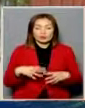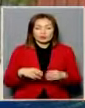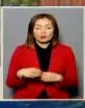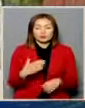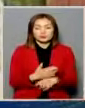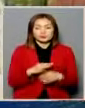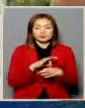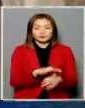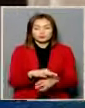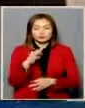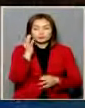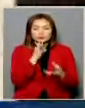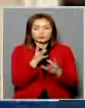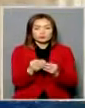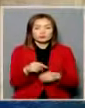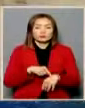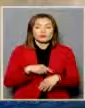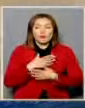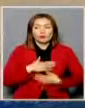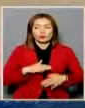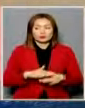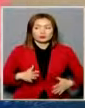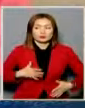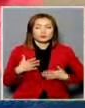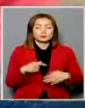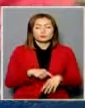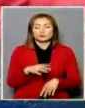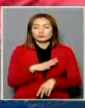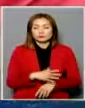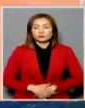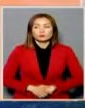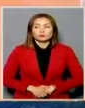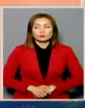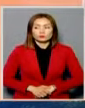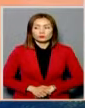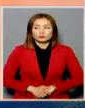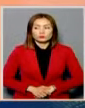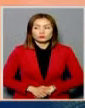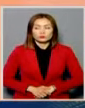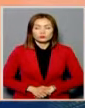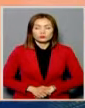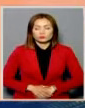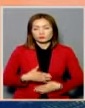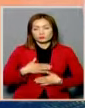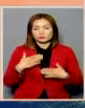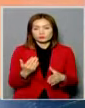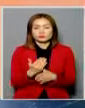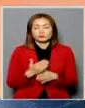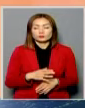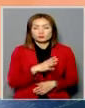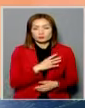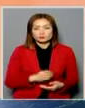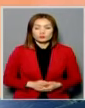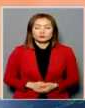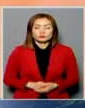да бар. Жеткізілген тәтті дәмдіге әсіресе балалар шат-шадыман болды. Қайырымды қолына енді осындай көмек жасап